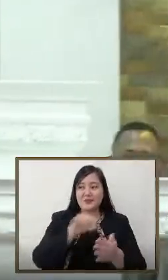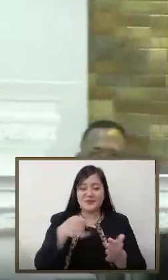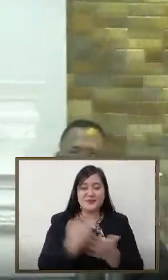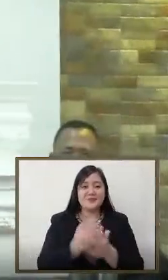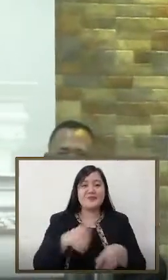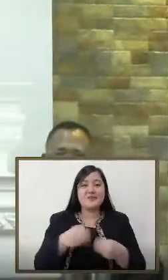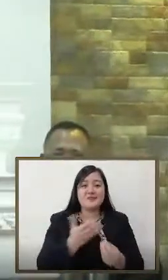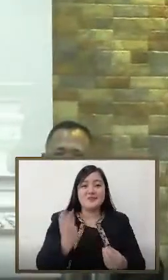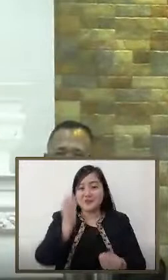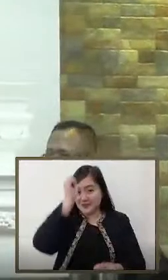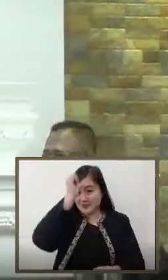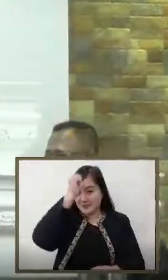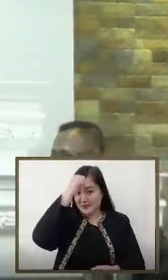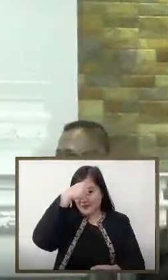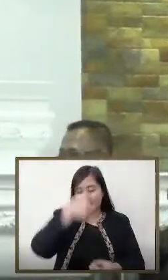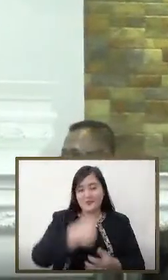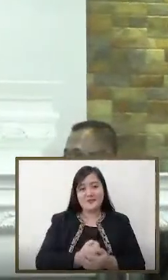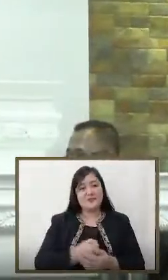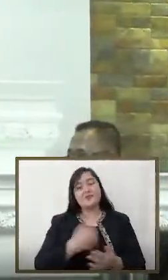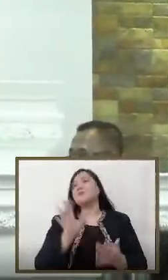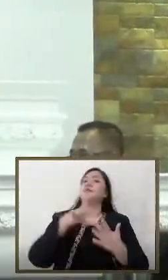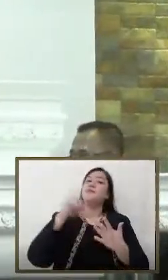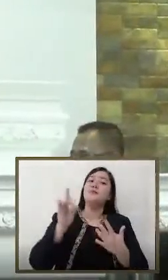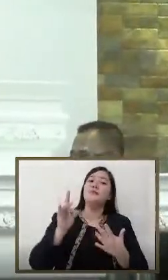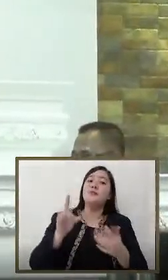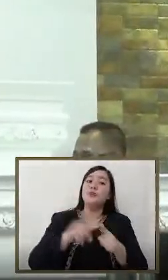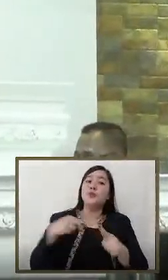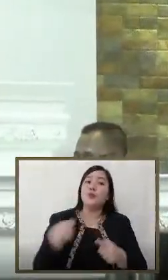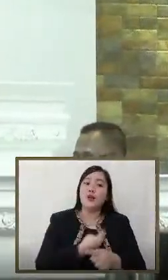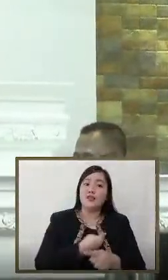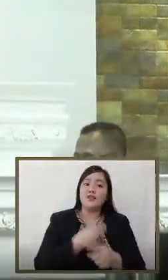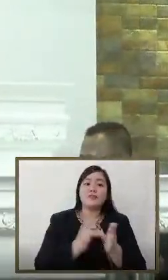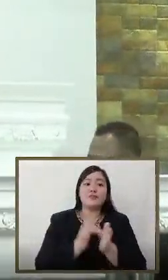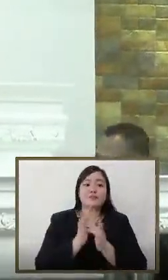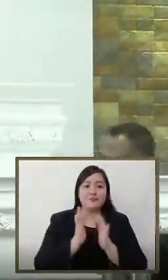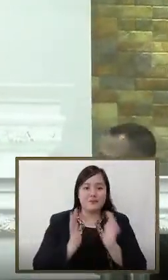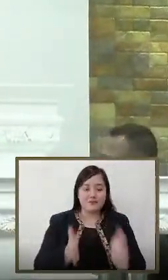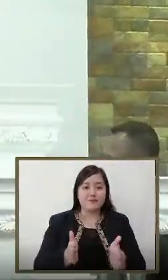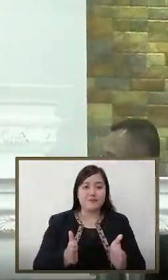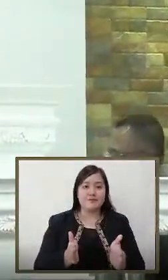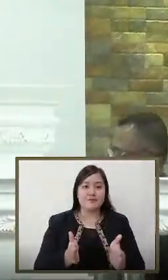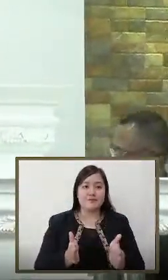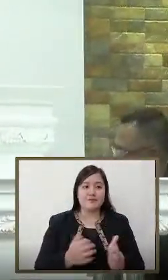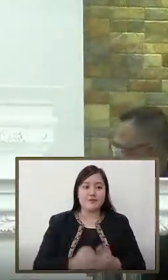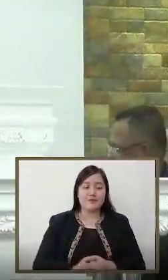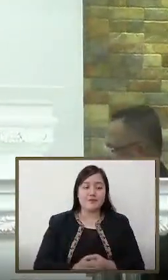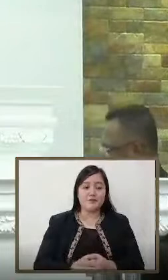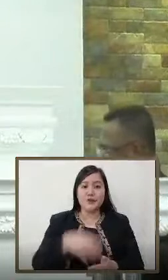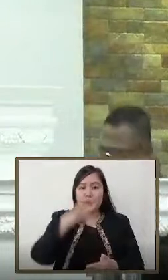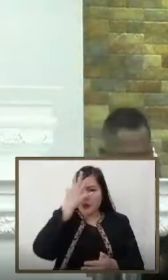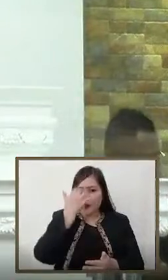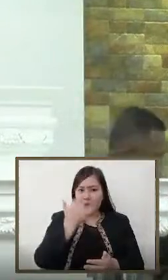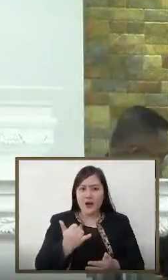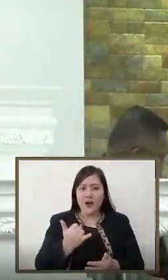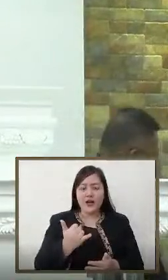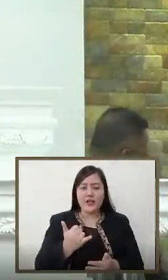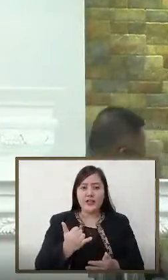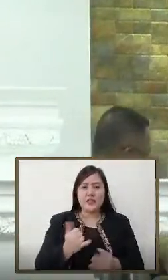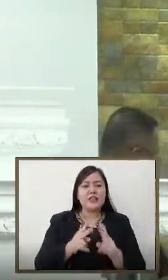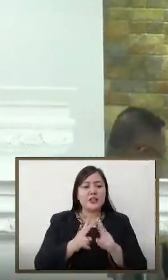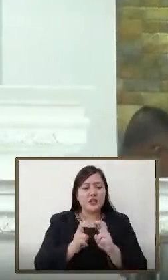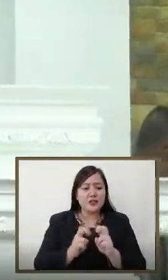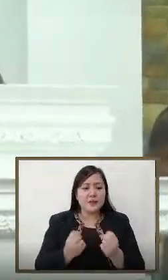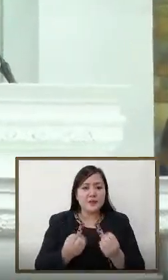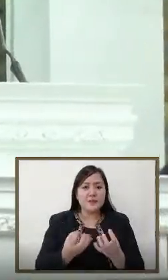atin, especially tayo ng mga mananampalataya. Bakit, no? Sa kabila ng lahat na napakarami na